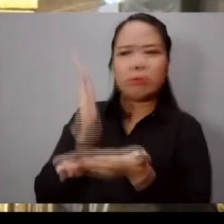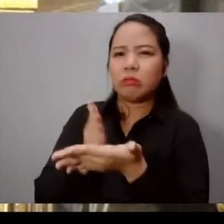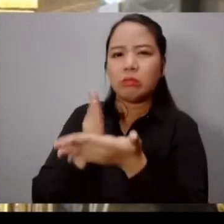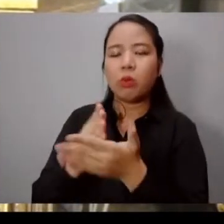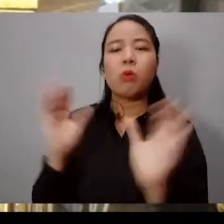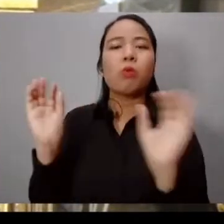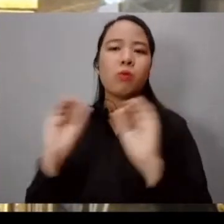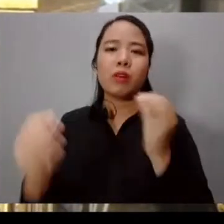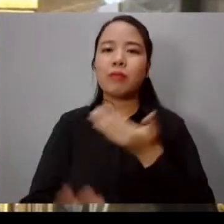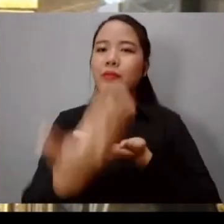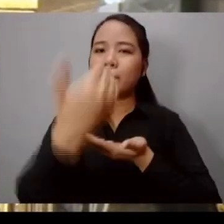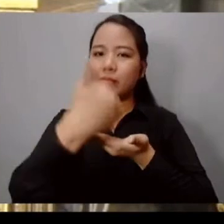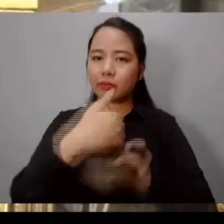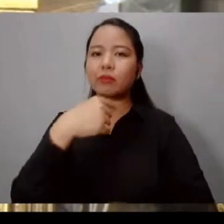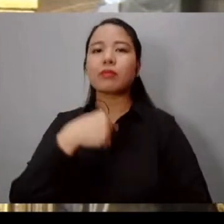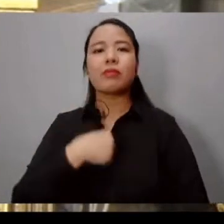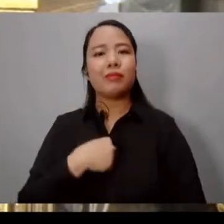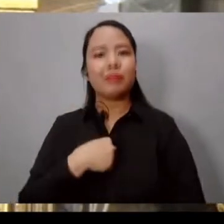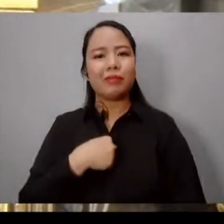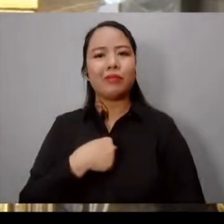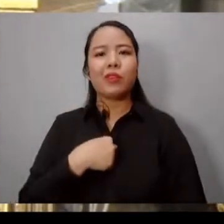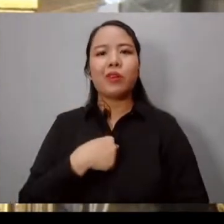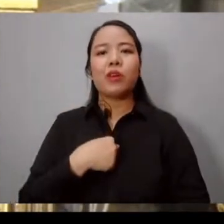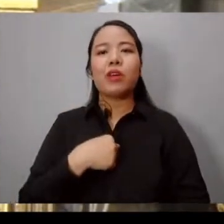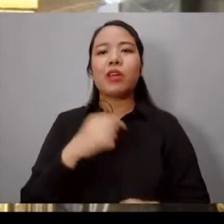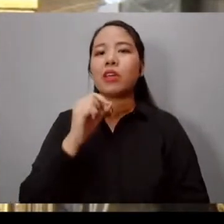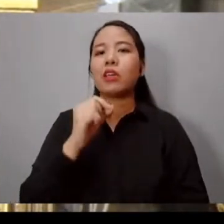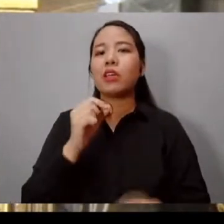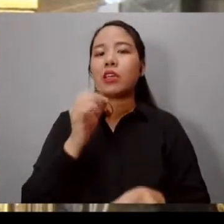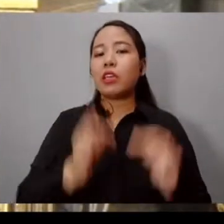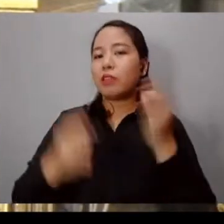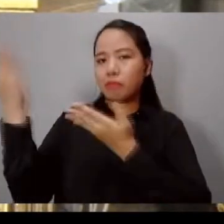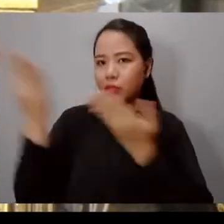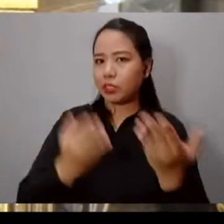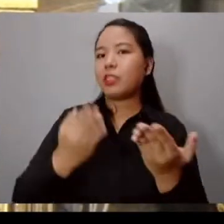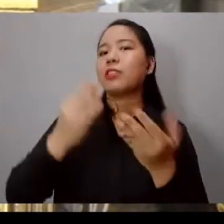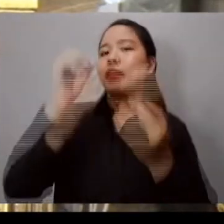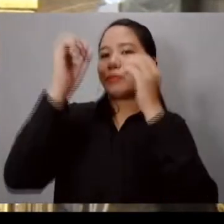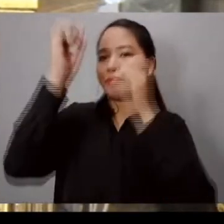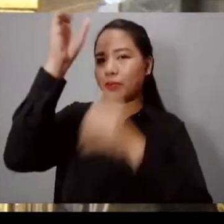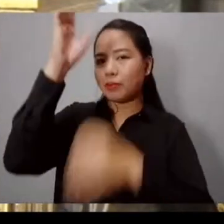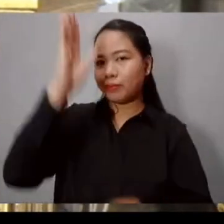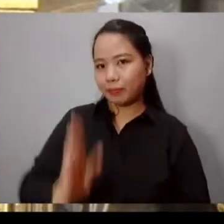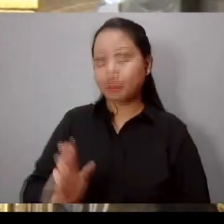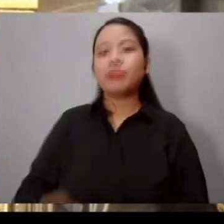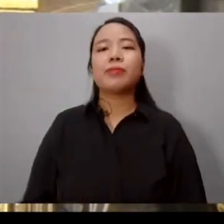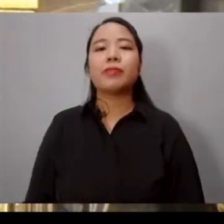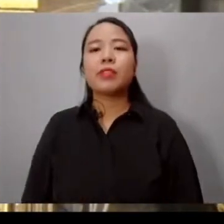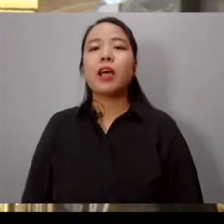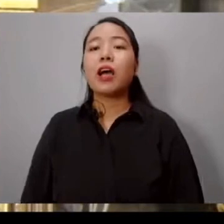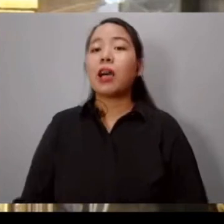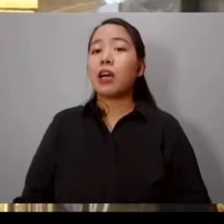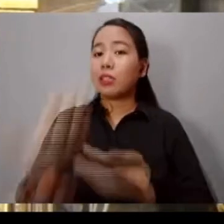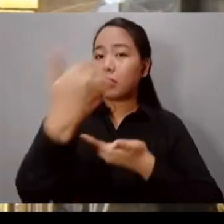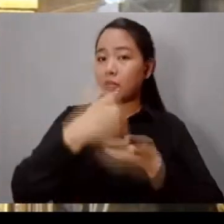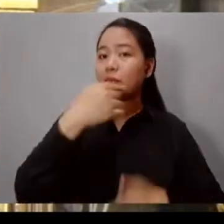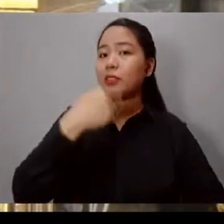akin, malibang dalhin siya ng amang nagsugo sa akin. At ang lalapit sa akin ay muli kong bubuhayin sa huling